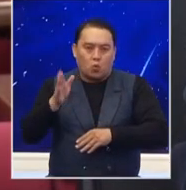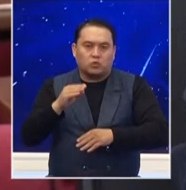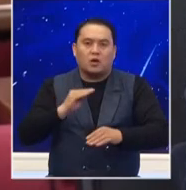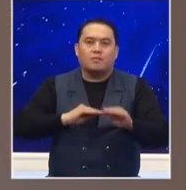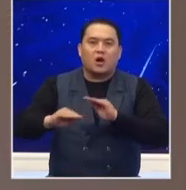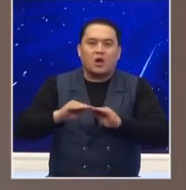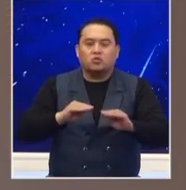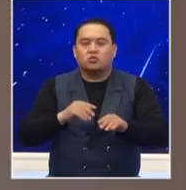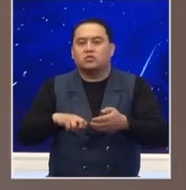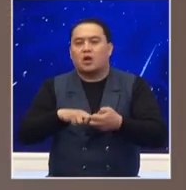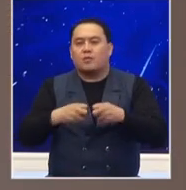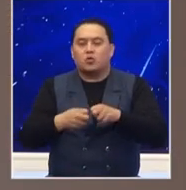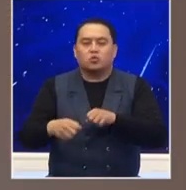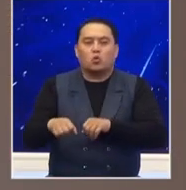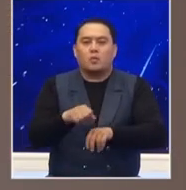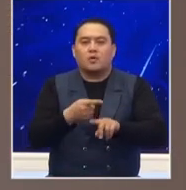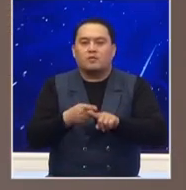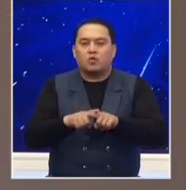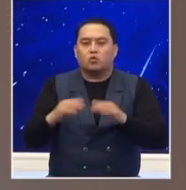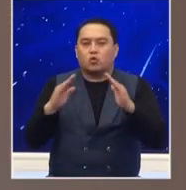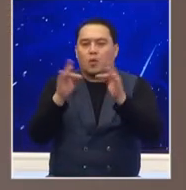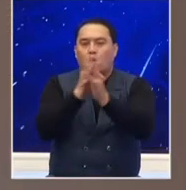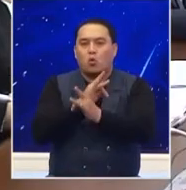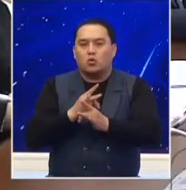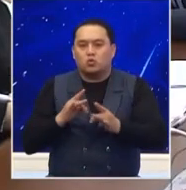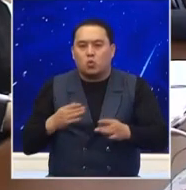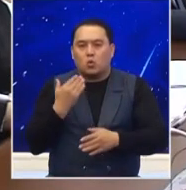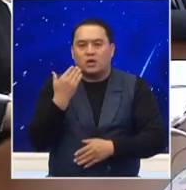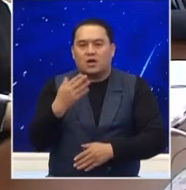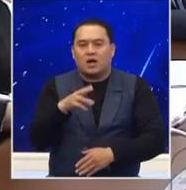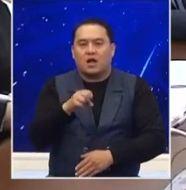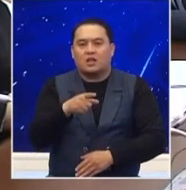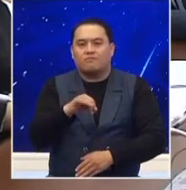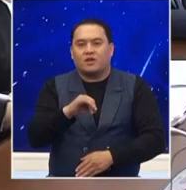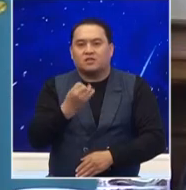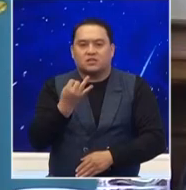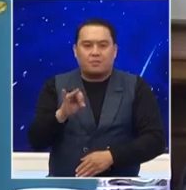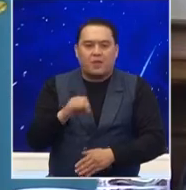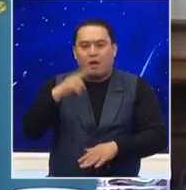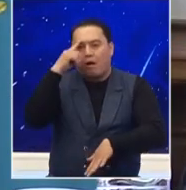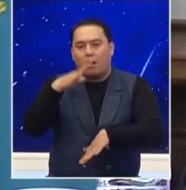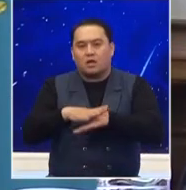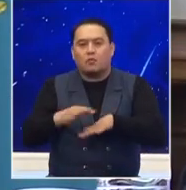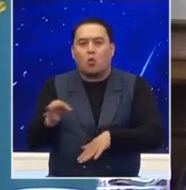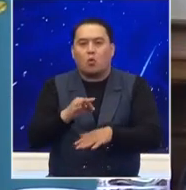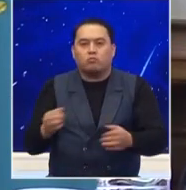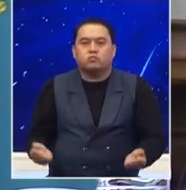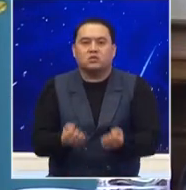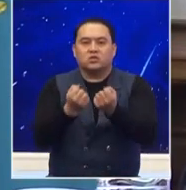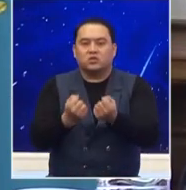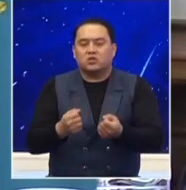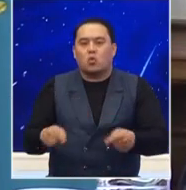разработана проектно-сметная документация на реконструкцию Дома культуры в селе имени Головацкого. В целом, аким области поддержал ряд проектов